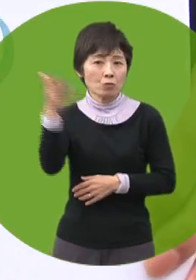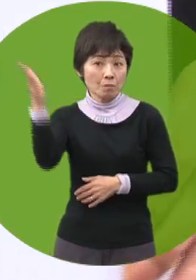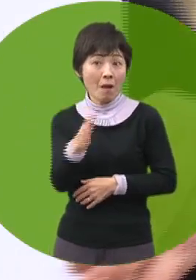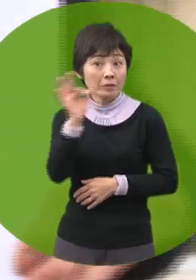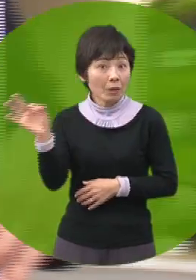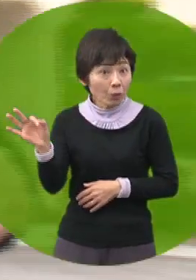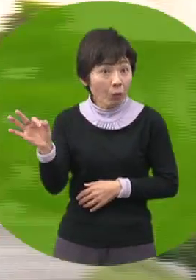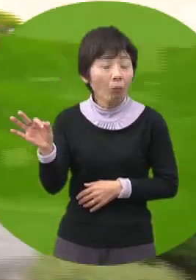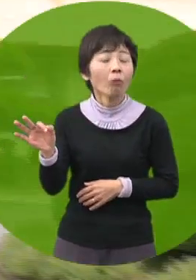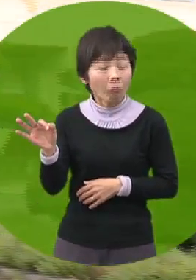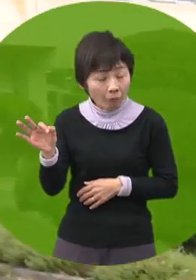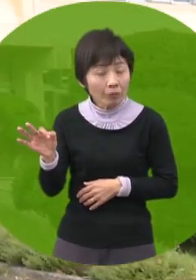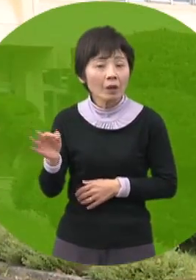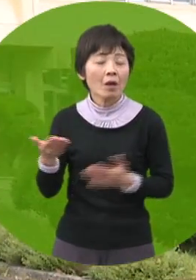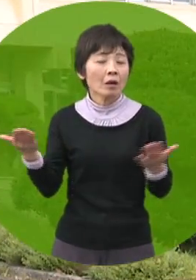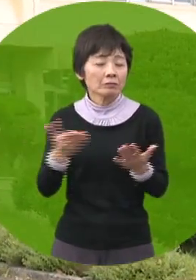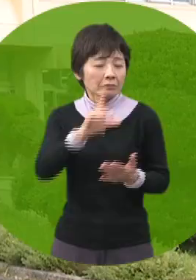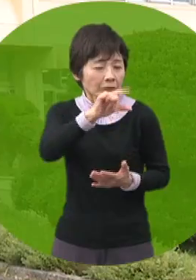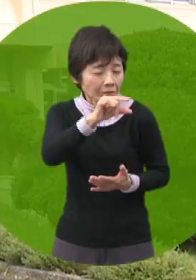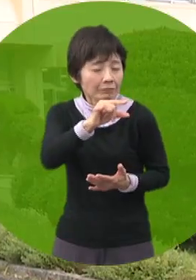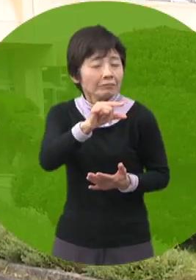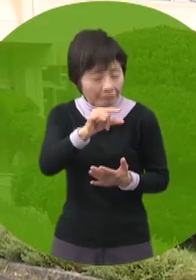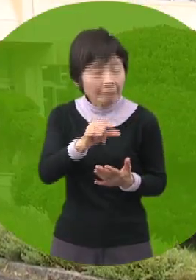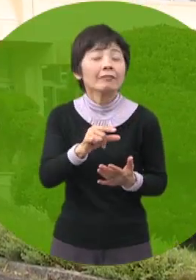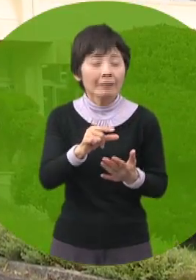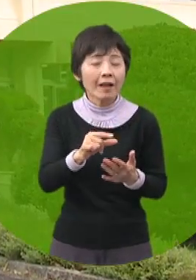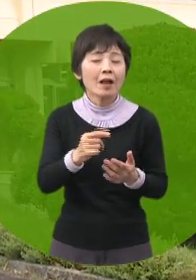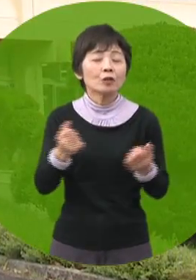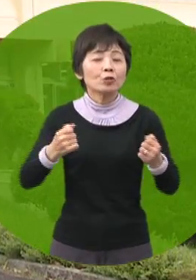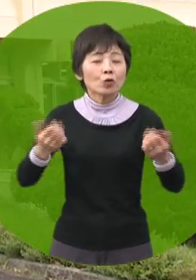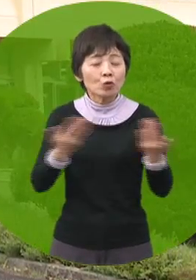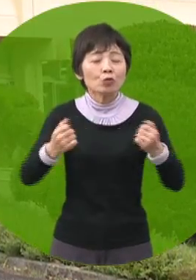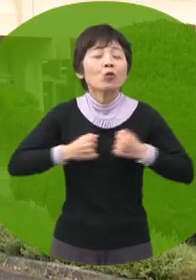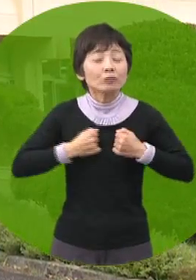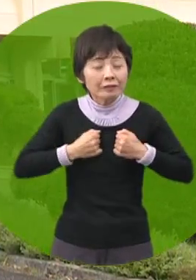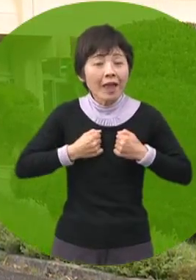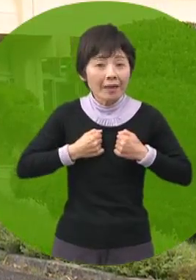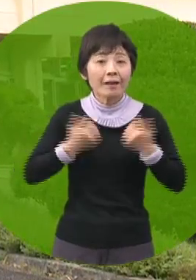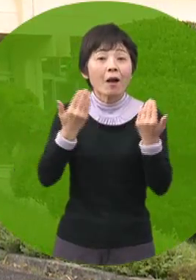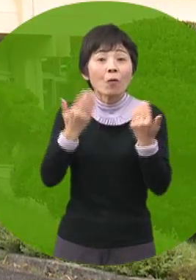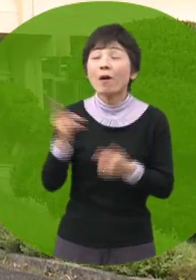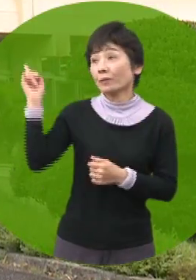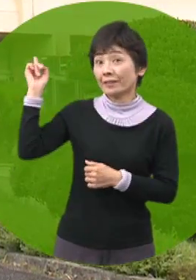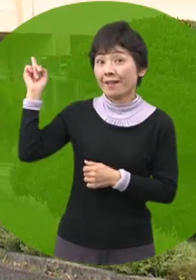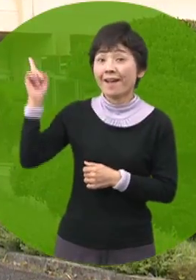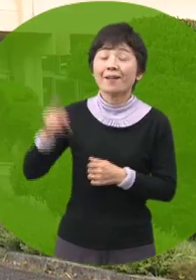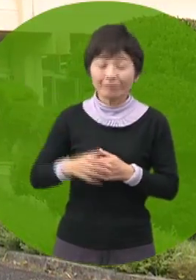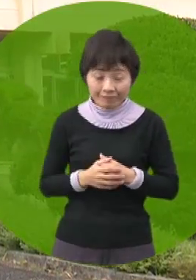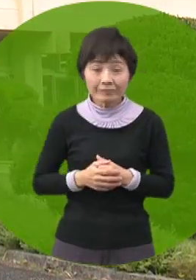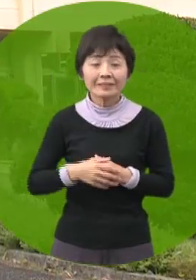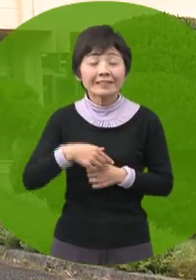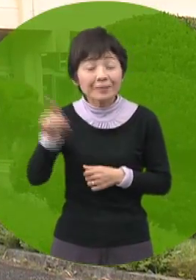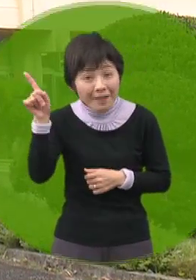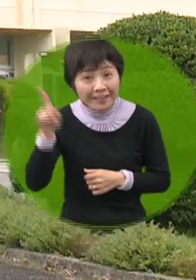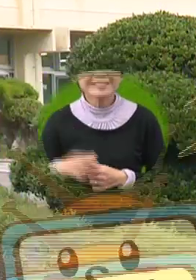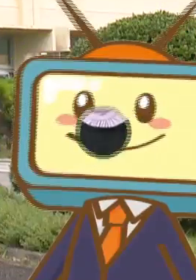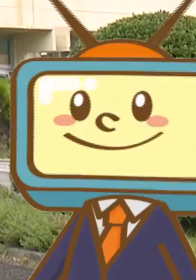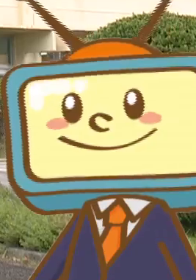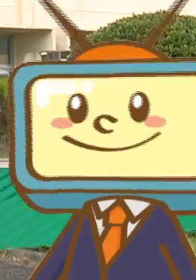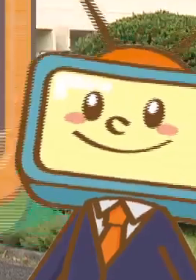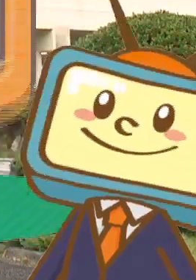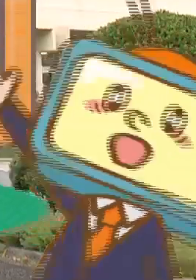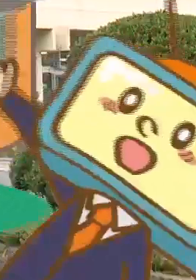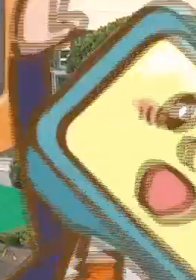96.6%。 就職率の高い職業訓練を行っている施設がこちらにあります。行ってきます。